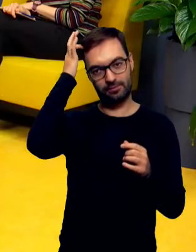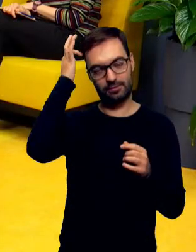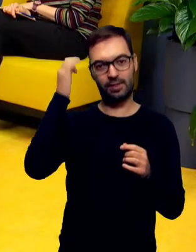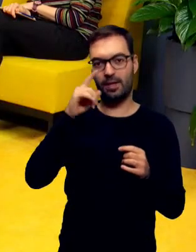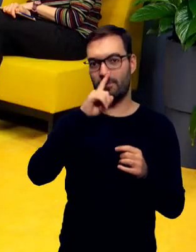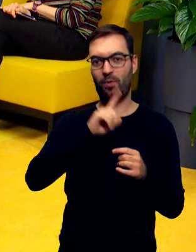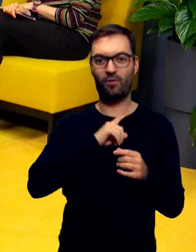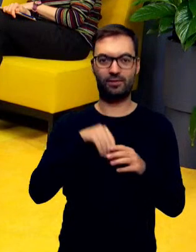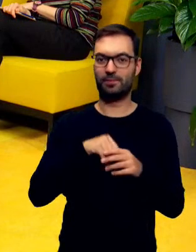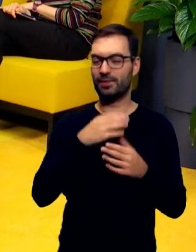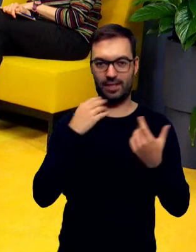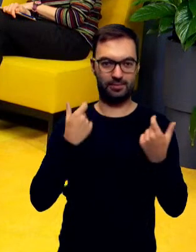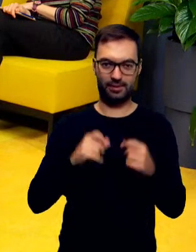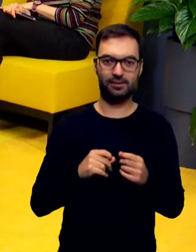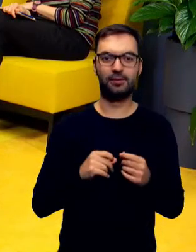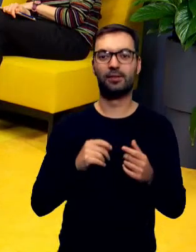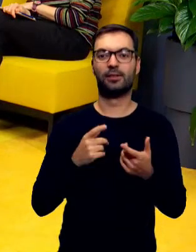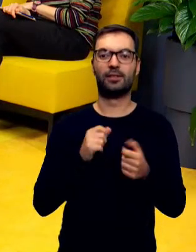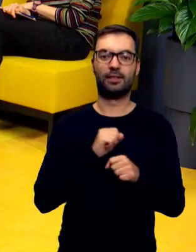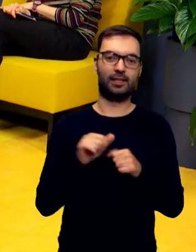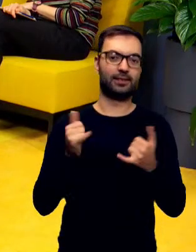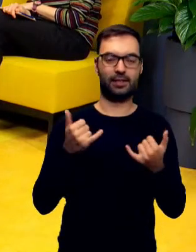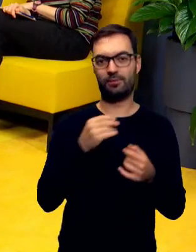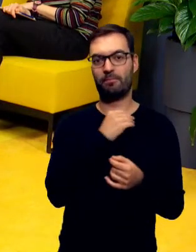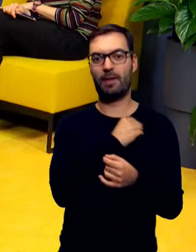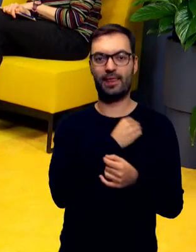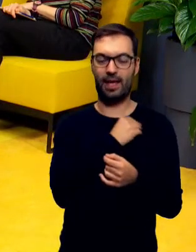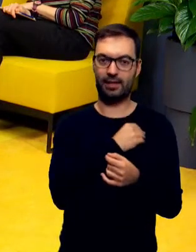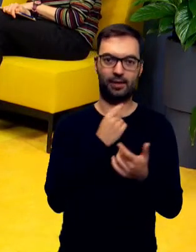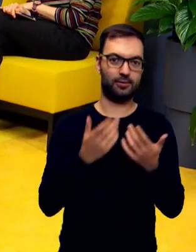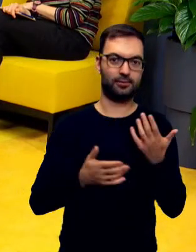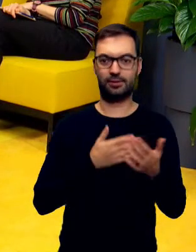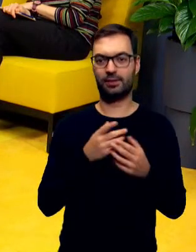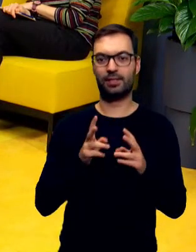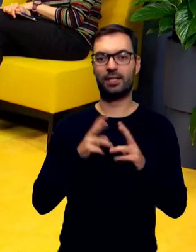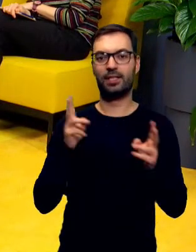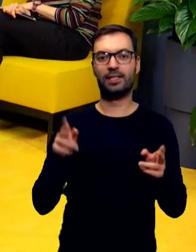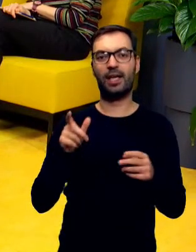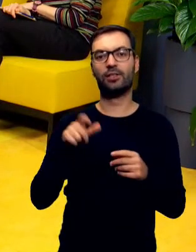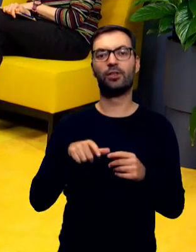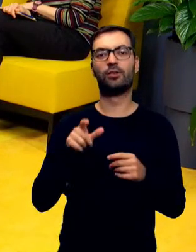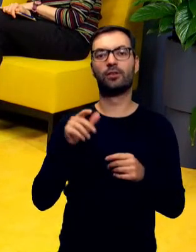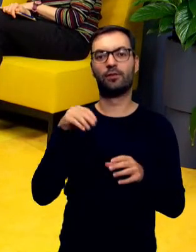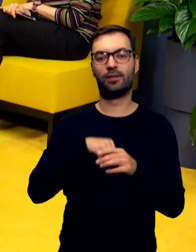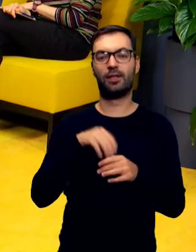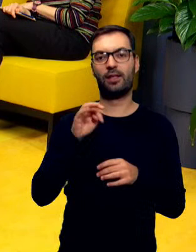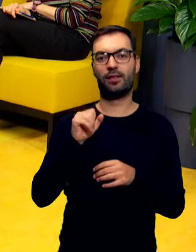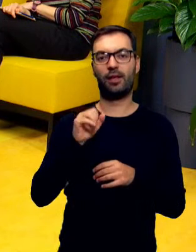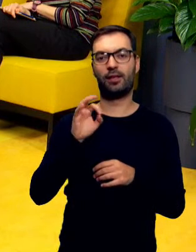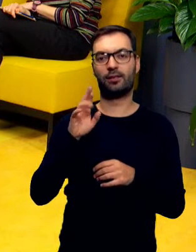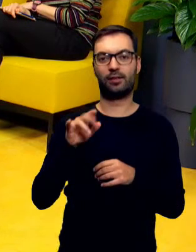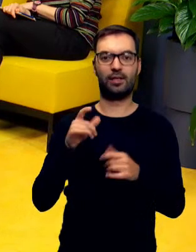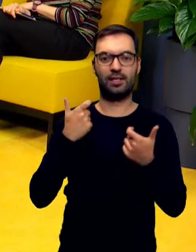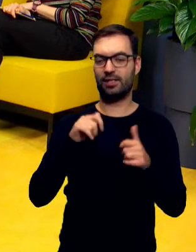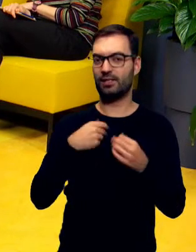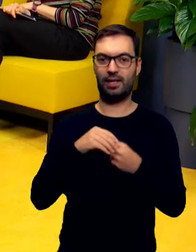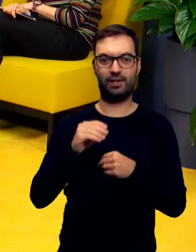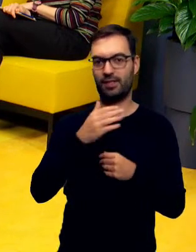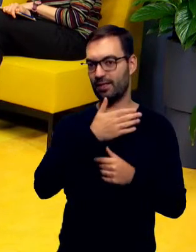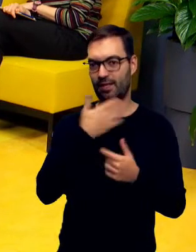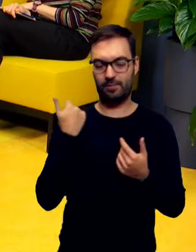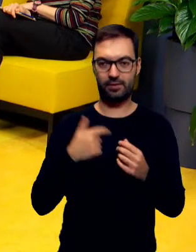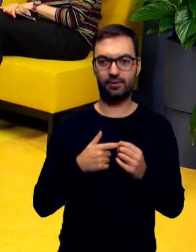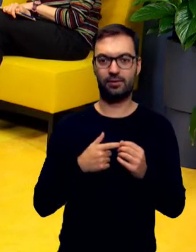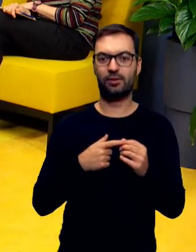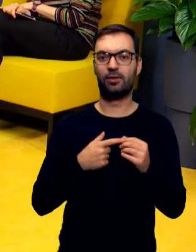tego też jest niewielki, prawda? No i powstaje jakiś taki materiał o sezonie w Tatrach i w zasadzie z tego niewiele wynika, prawda?